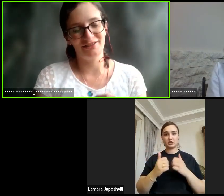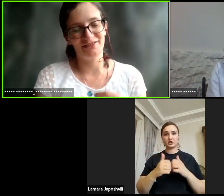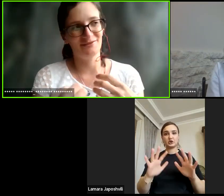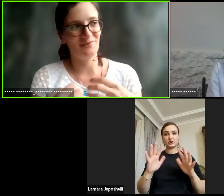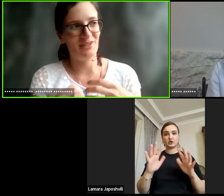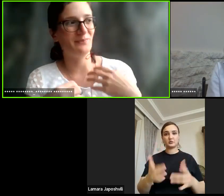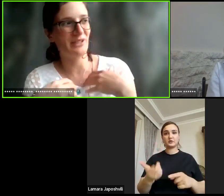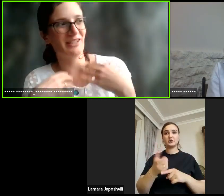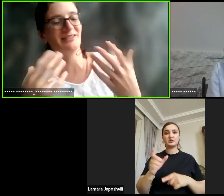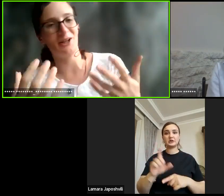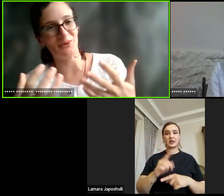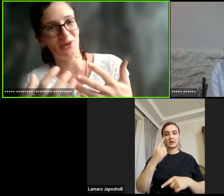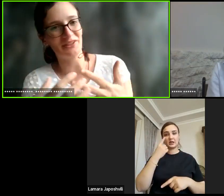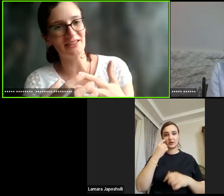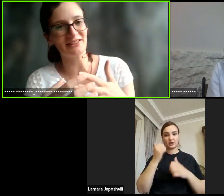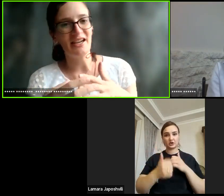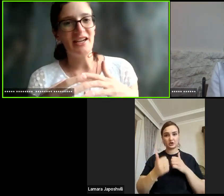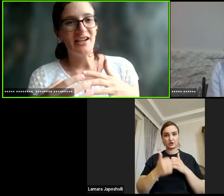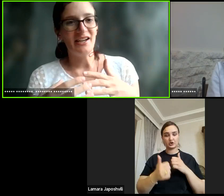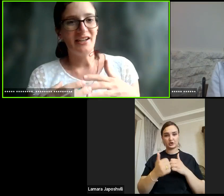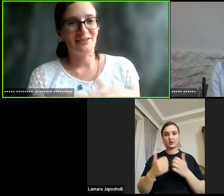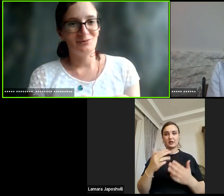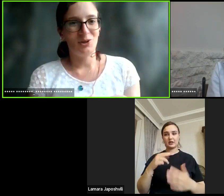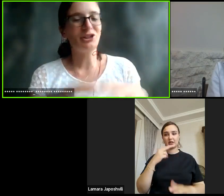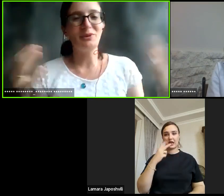ხშირად აი პირადი დაკვირვებითაც